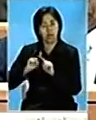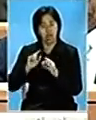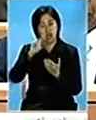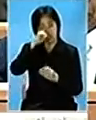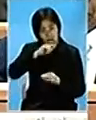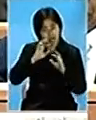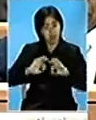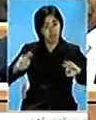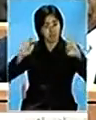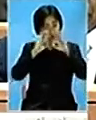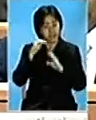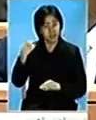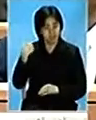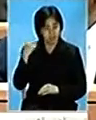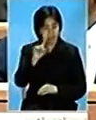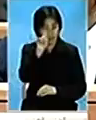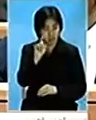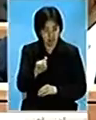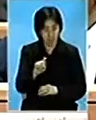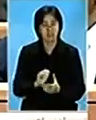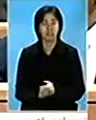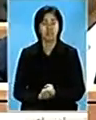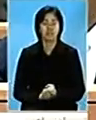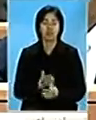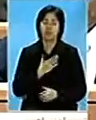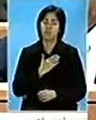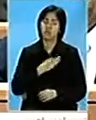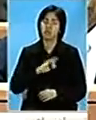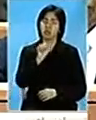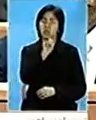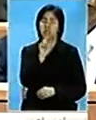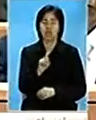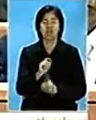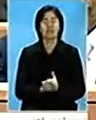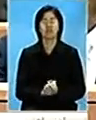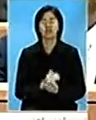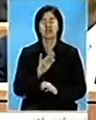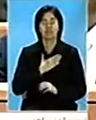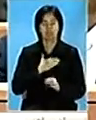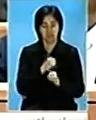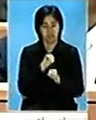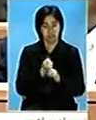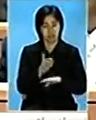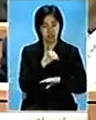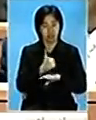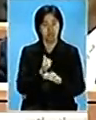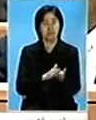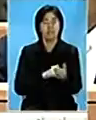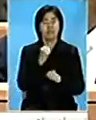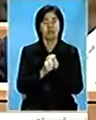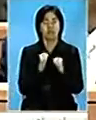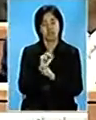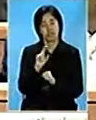หรือไม่ผมแปลกใจครับวันนี้ผมเดินทางบนเส้นทางการเมืองมาเกือบ30ปี